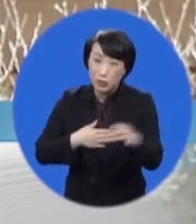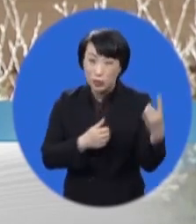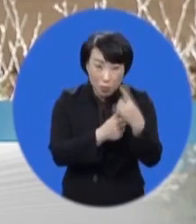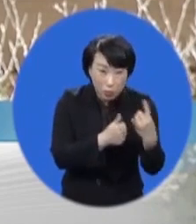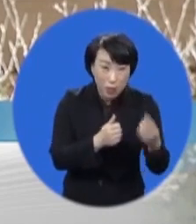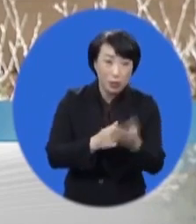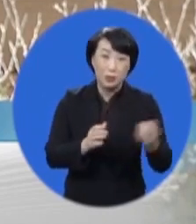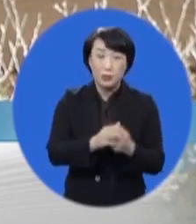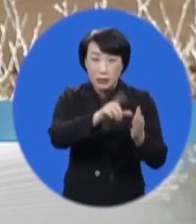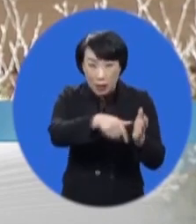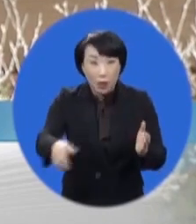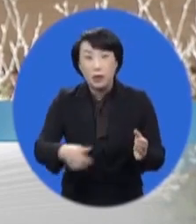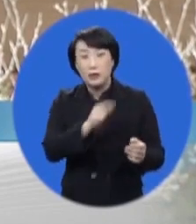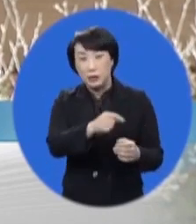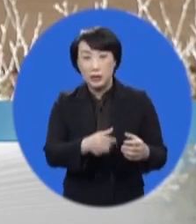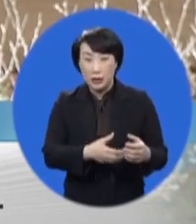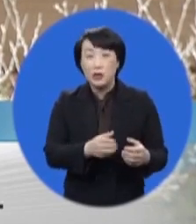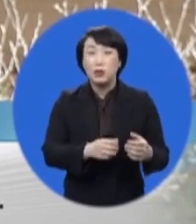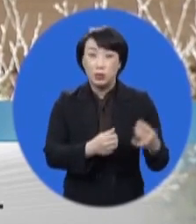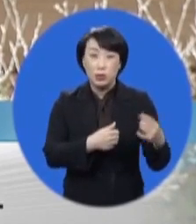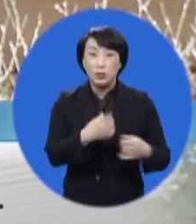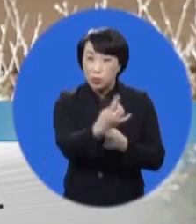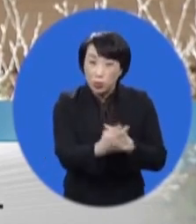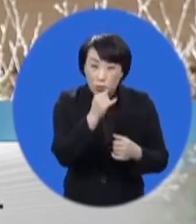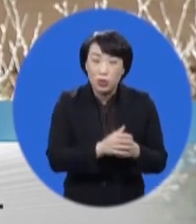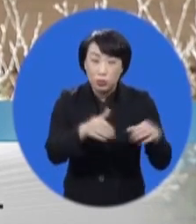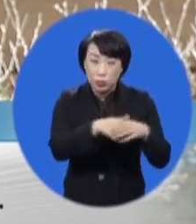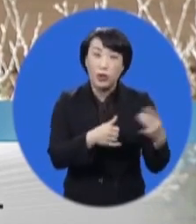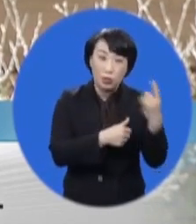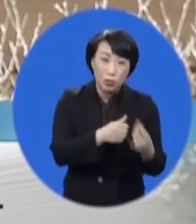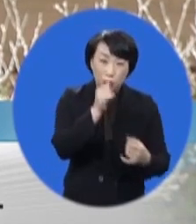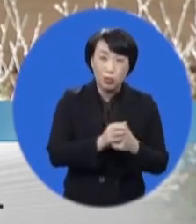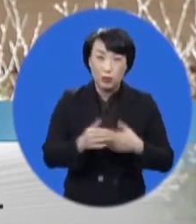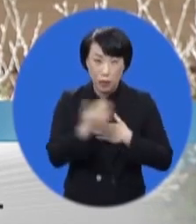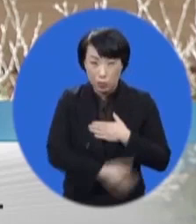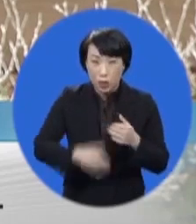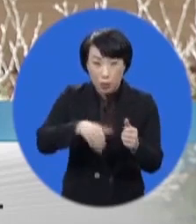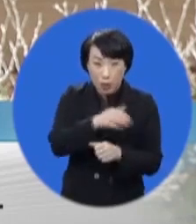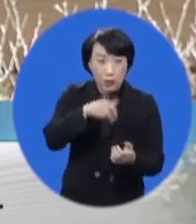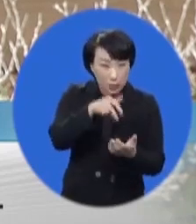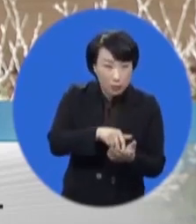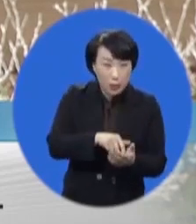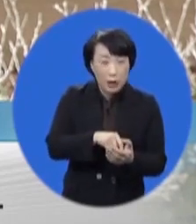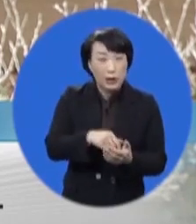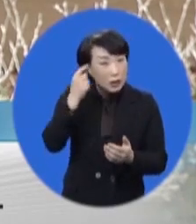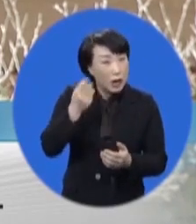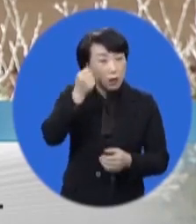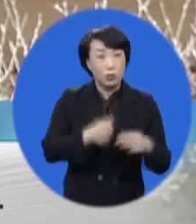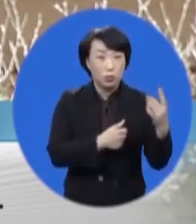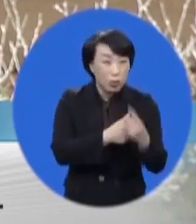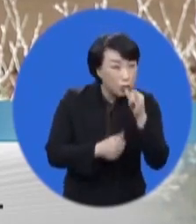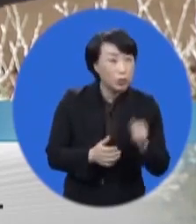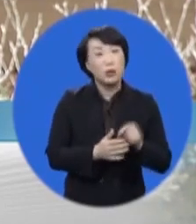때 세월을 가지고 속이고, 문화를 가지고 속이고, 육신의 환경과 상황과 형편과 현실을 가지고